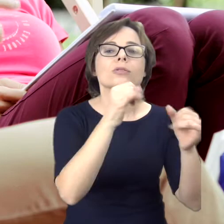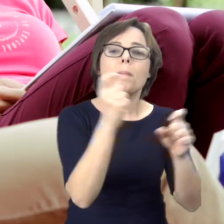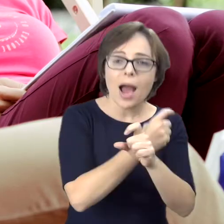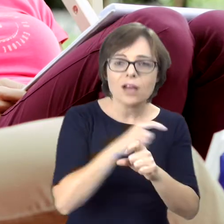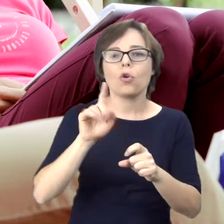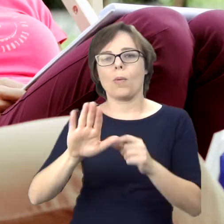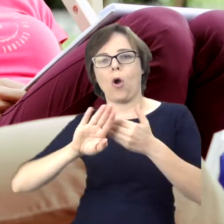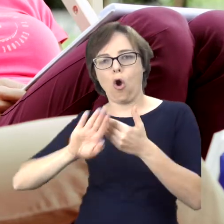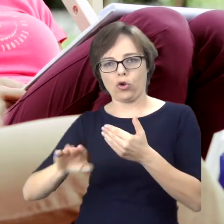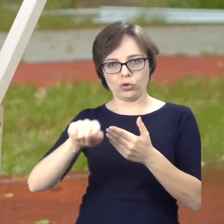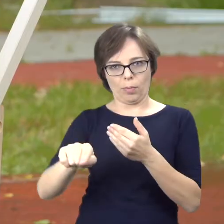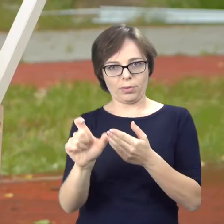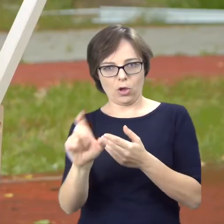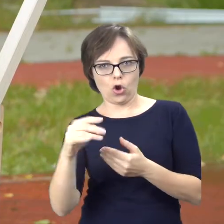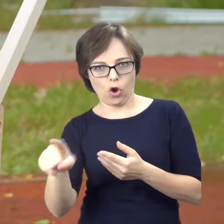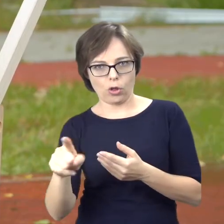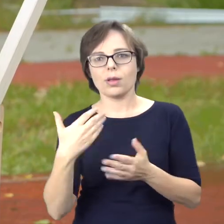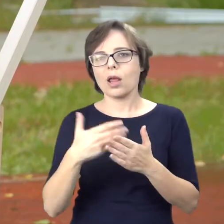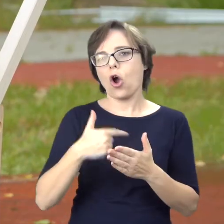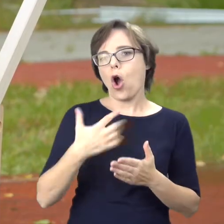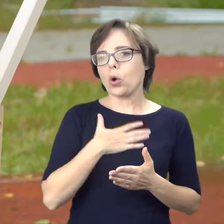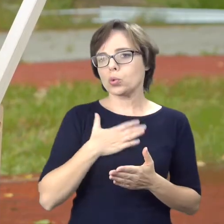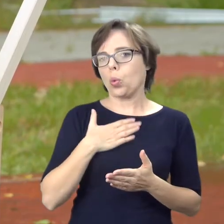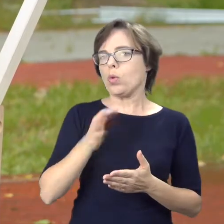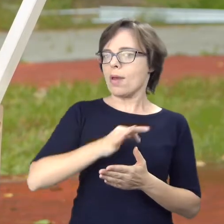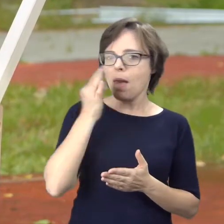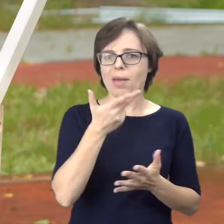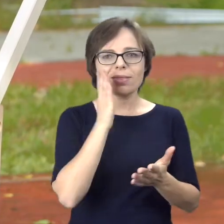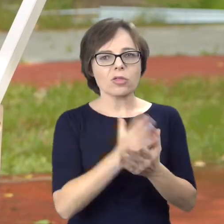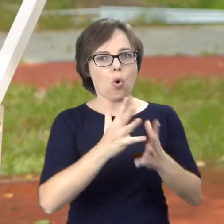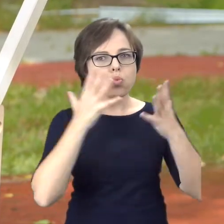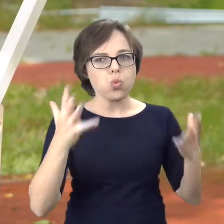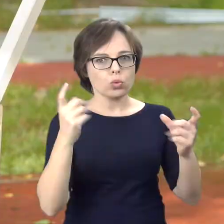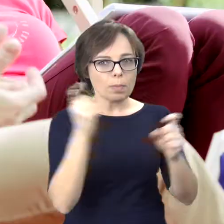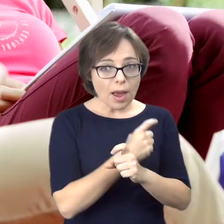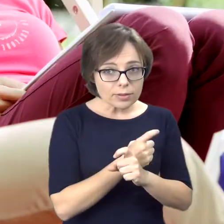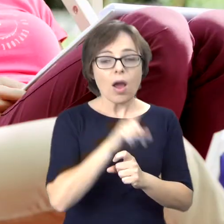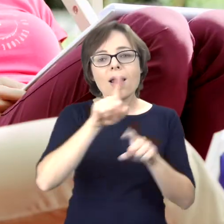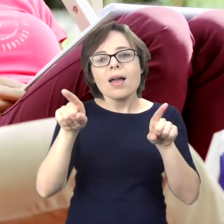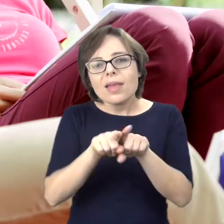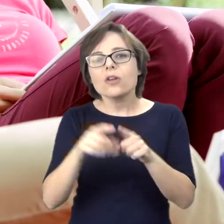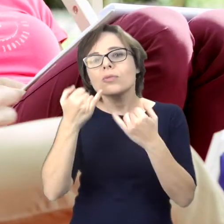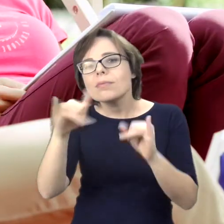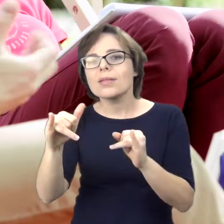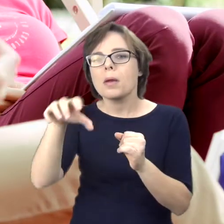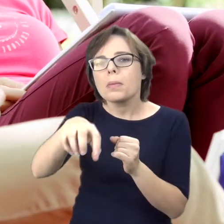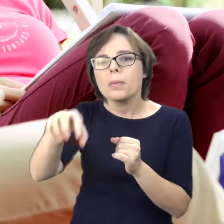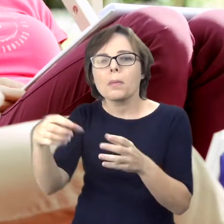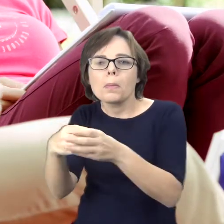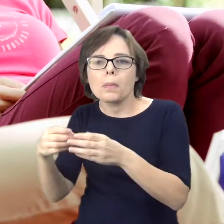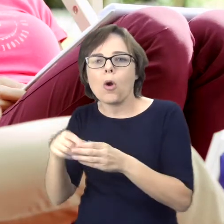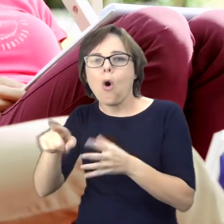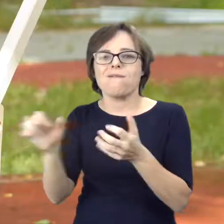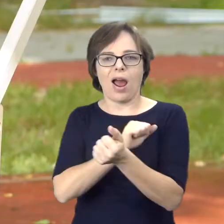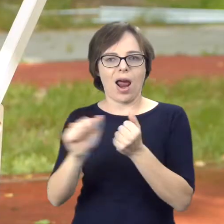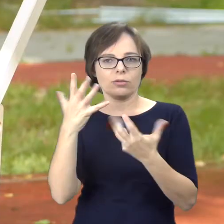dalej, takich spornych również, nie? Więc ja pomyślałem, że to będzie bardzo ciekawe pojechać nie tylko do dużych, uznanych krajów, ale też do terytoriów, które no, w jakiś sposób walczą o